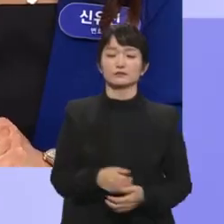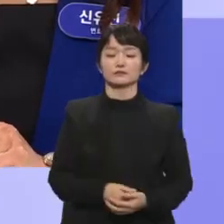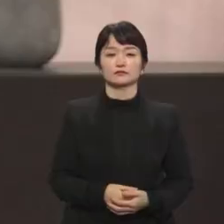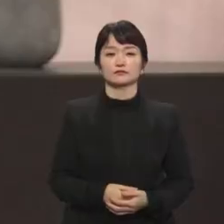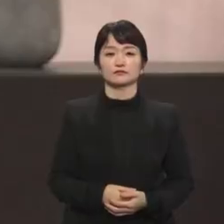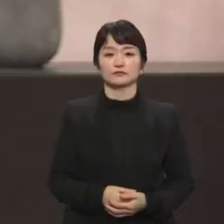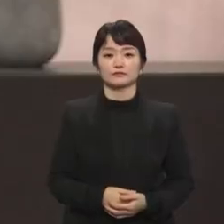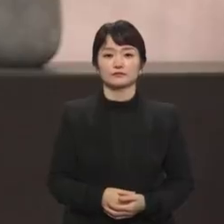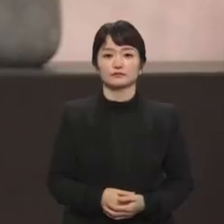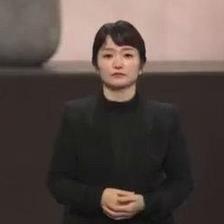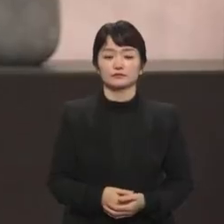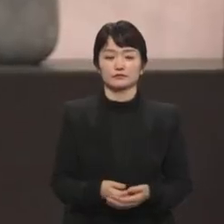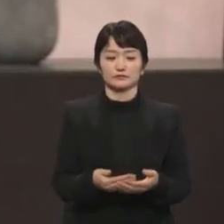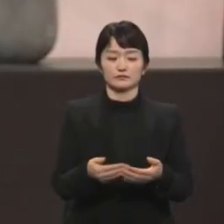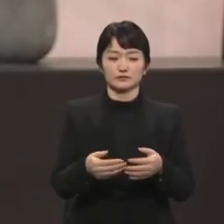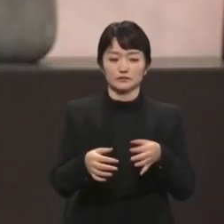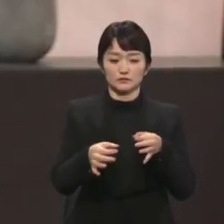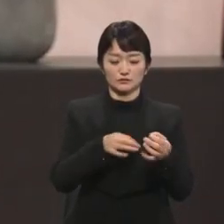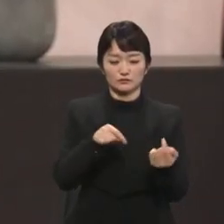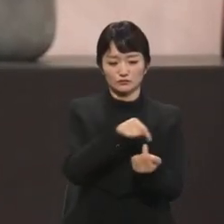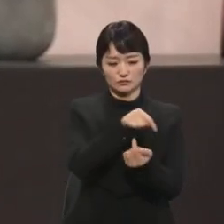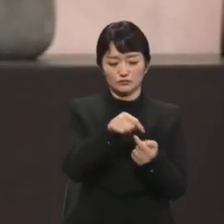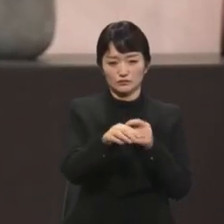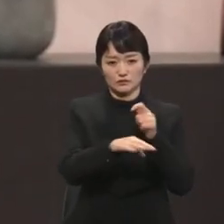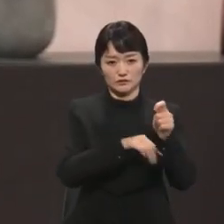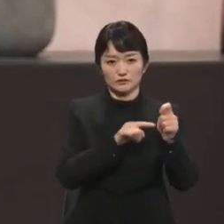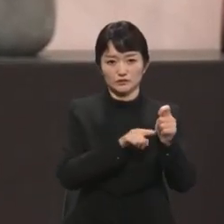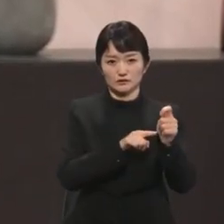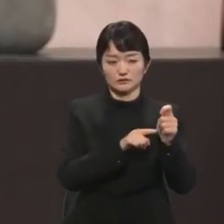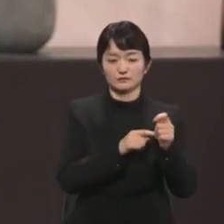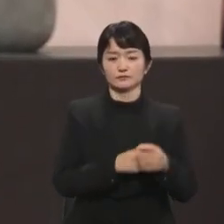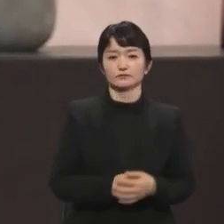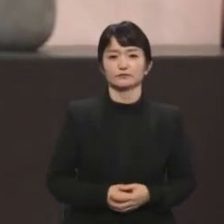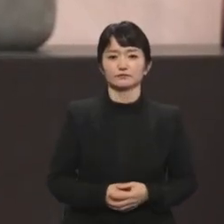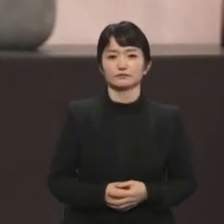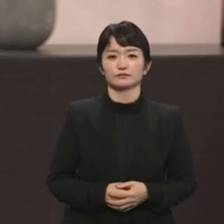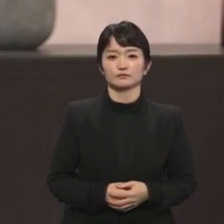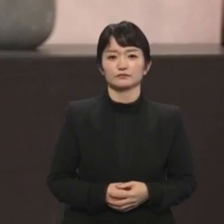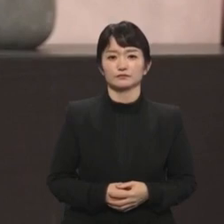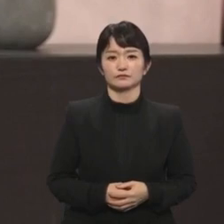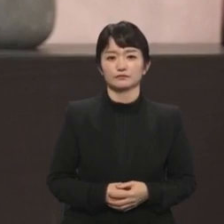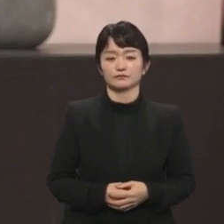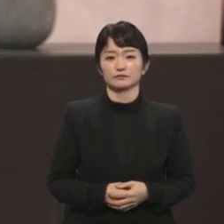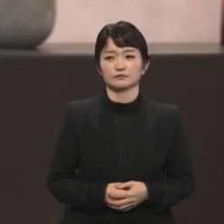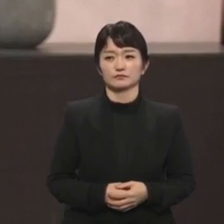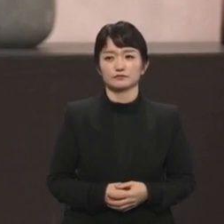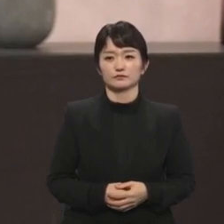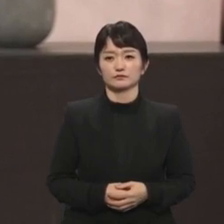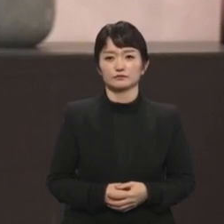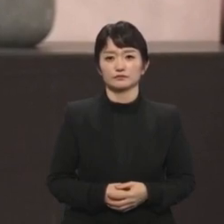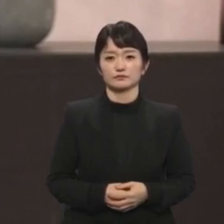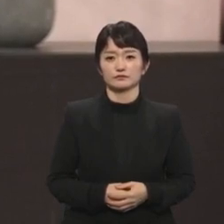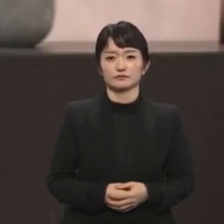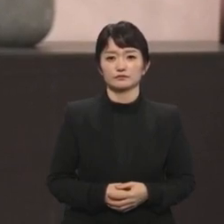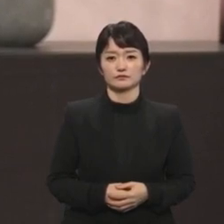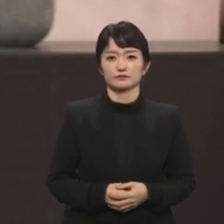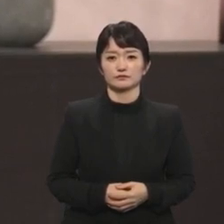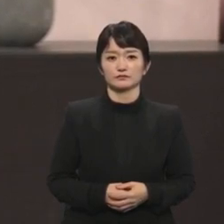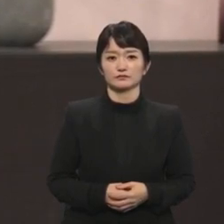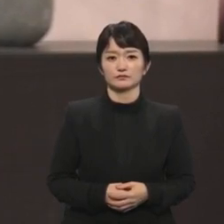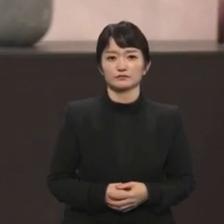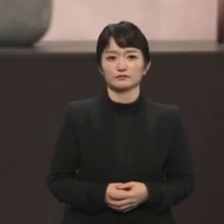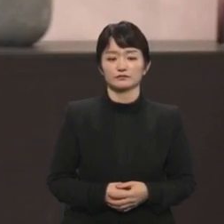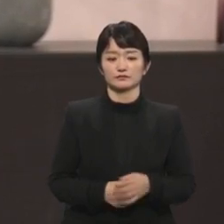그 영업용 택시 같은 AC 같은 경우에는 그 두 차례에 걸쳐서 이제 그 여대생이 목적지